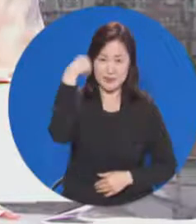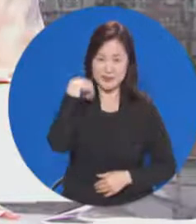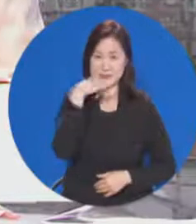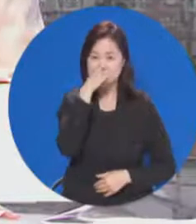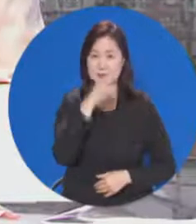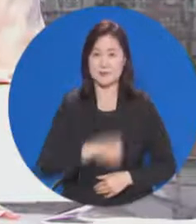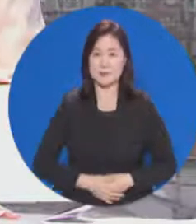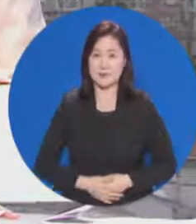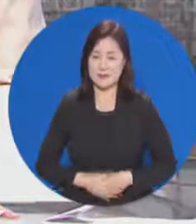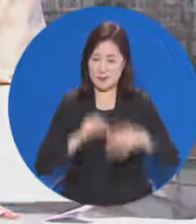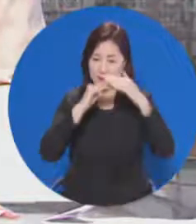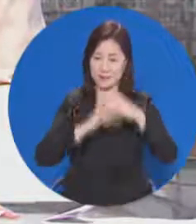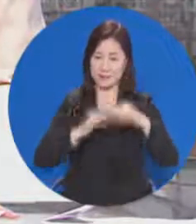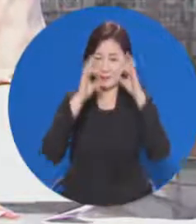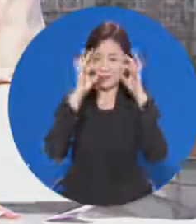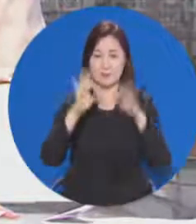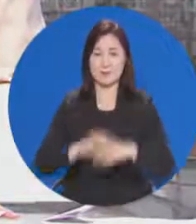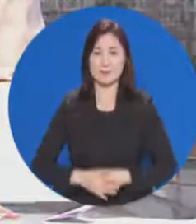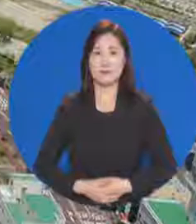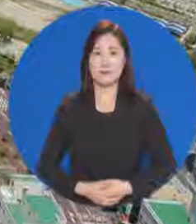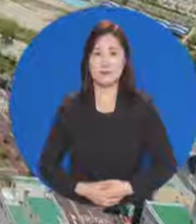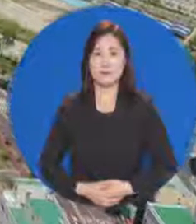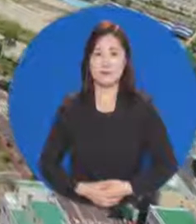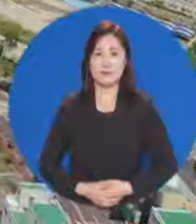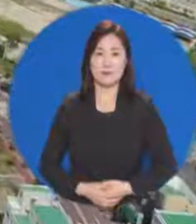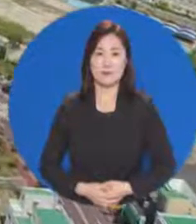분위기입니다. 문형철 기자입니다.